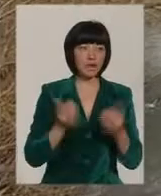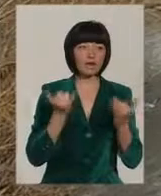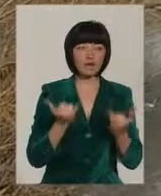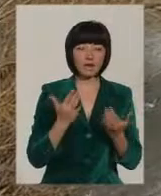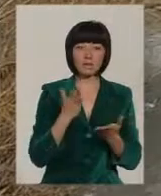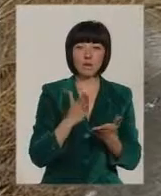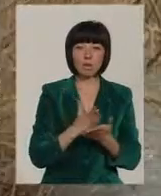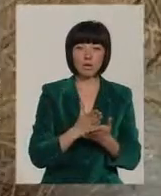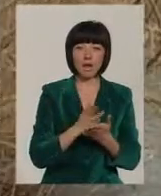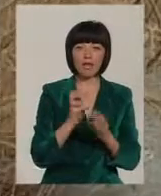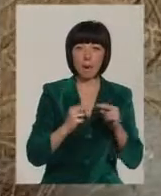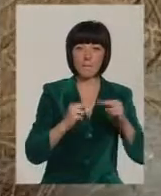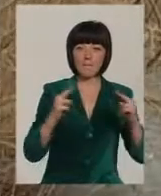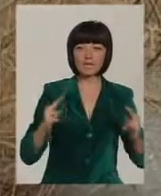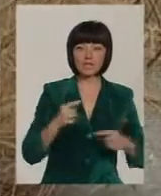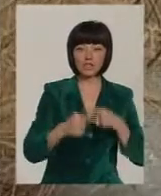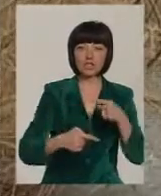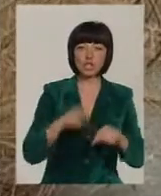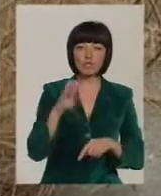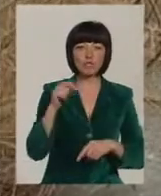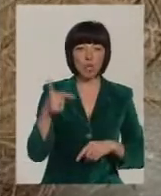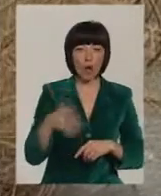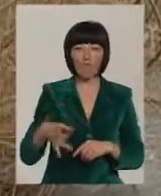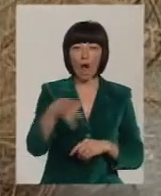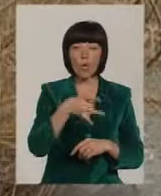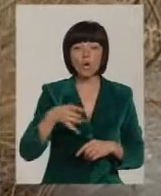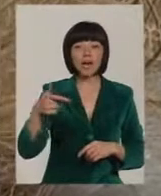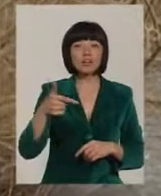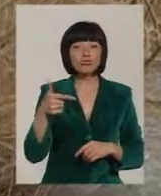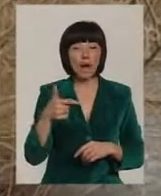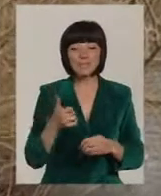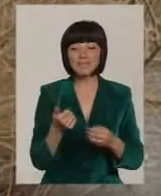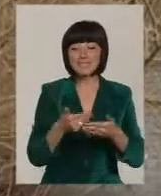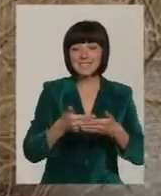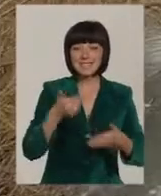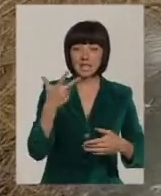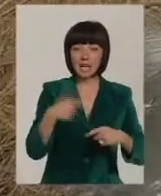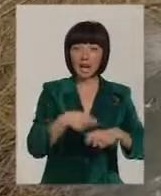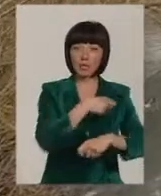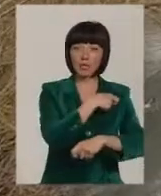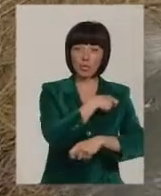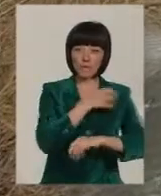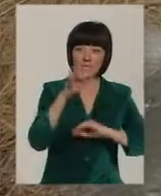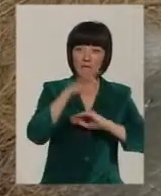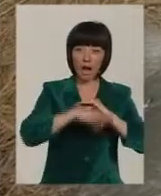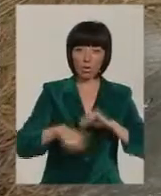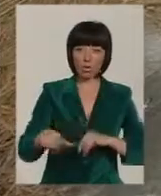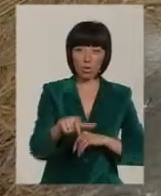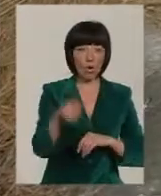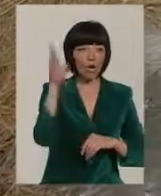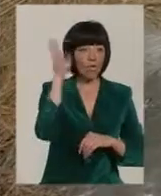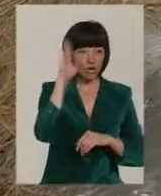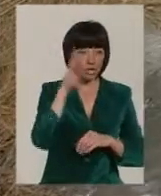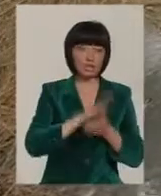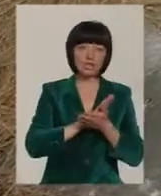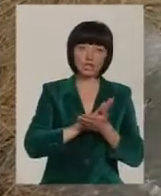ми знаходимося на містку через річку Південний Буг у мікрорайоні Гречани, за 3 кілометри від Західної окружної. І бачимо, що вода у